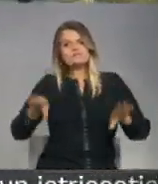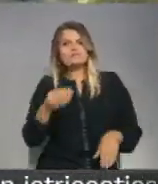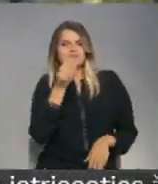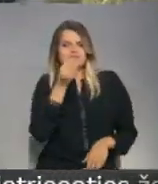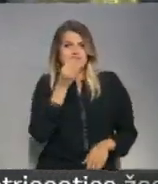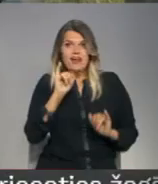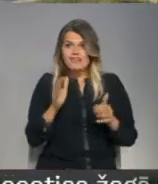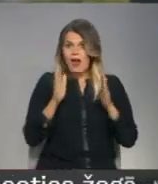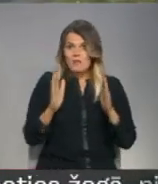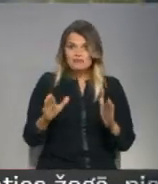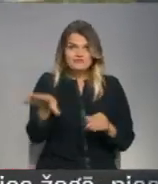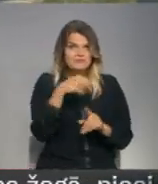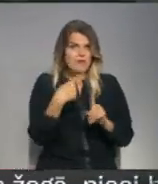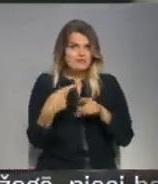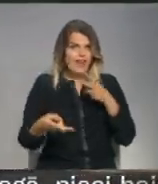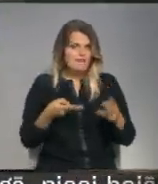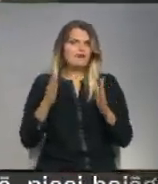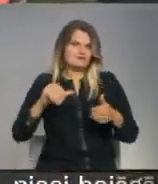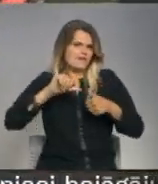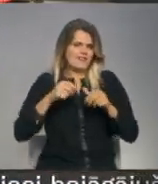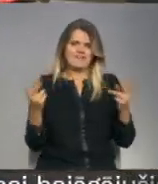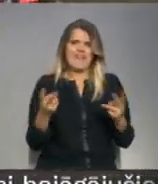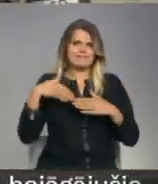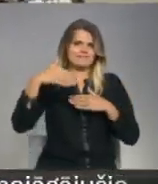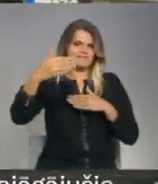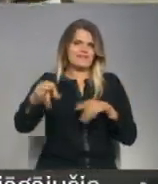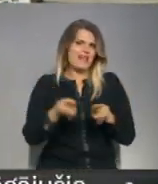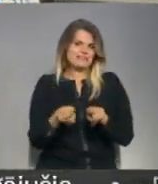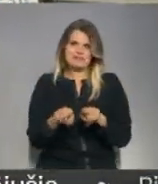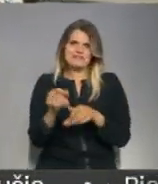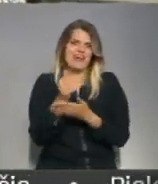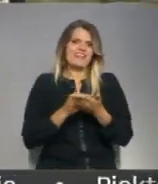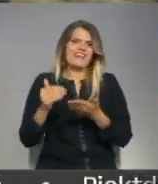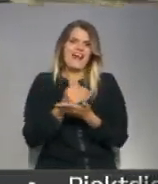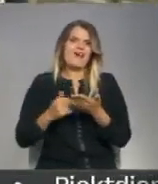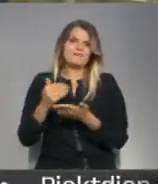patiks, šī kļūst par jaunu tradīciju. Aiki Incivoržu Pickis, Latvijas televīzija.